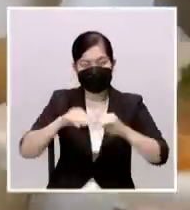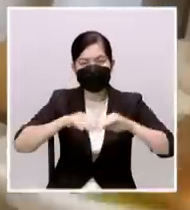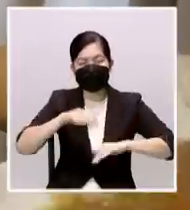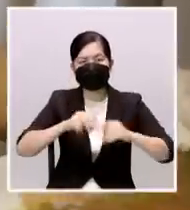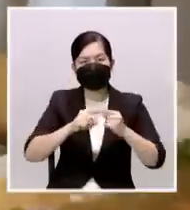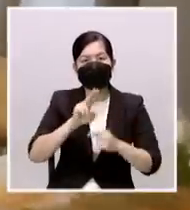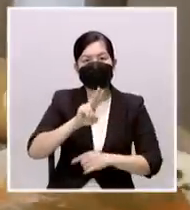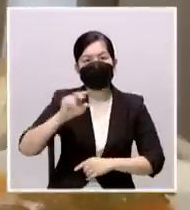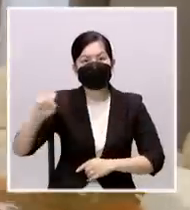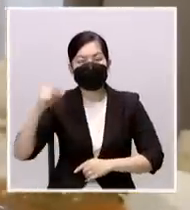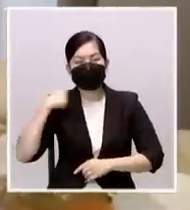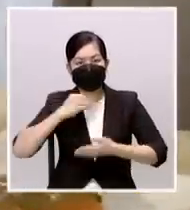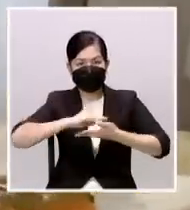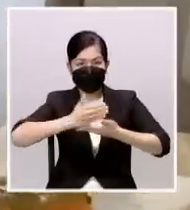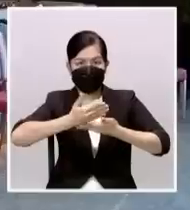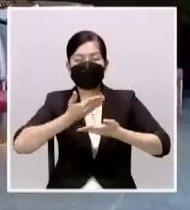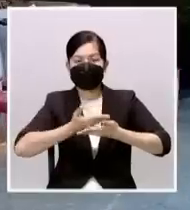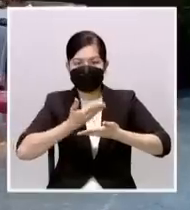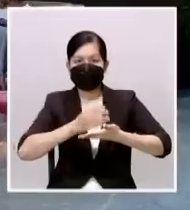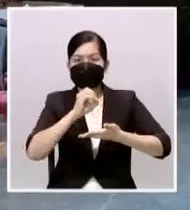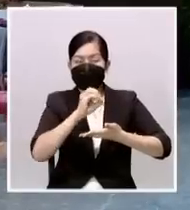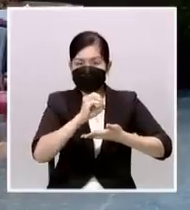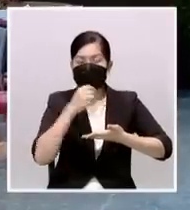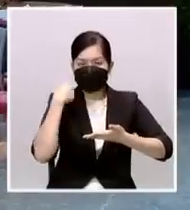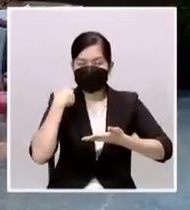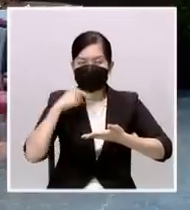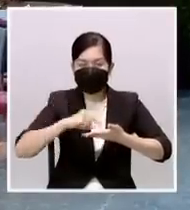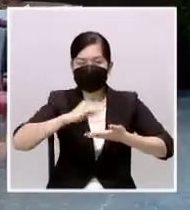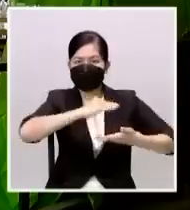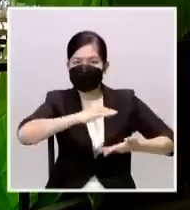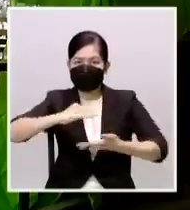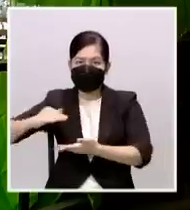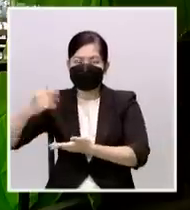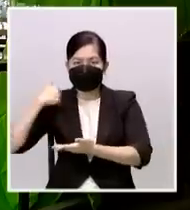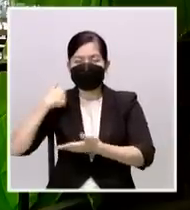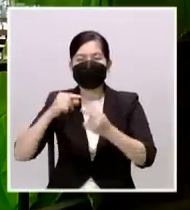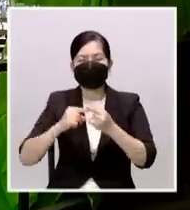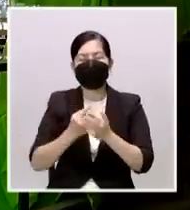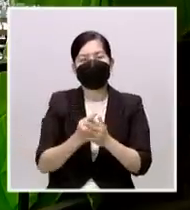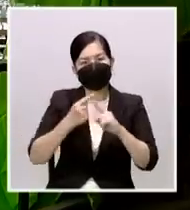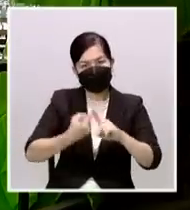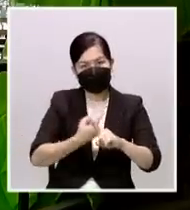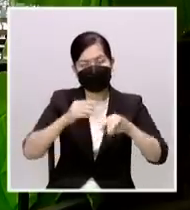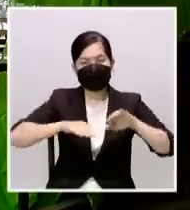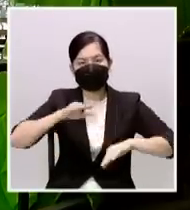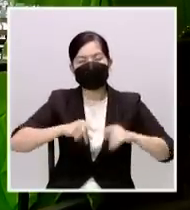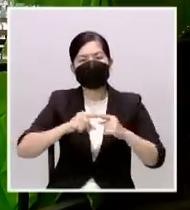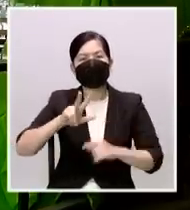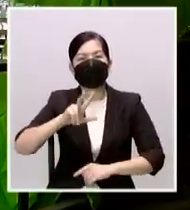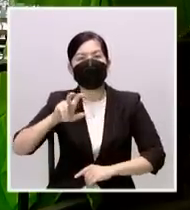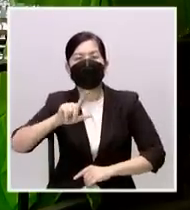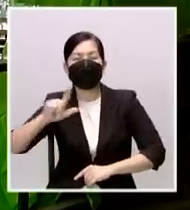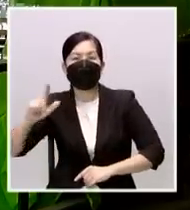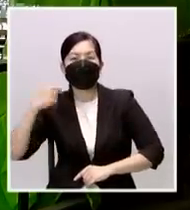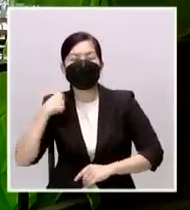ละ50บาทนั่นเท่ากับว่าต้องใช้เงินวันละ10ล้านบาทหรือเดือนละ300ล้านบาทมาช่วยพยุงร้านอาห